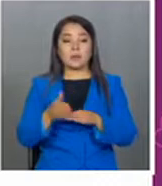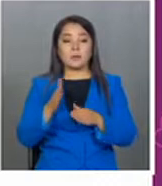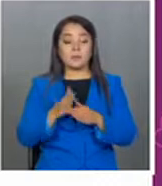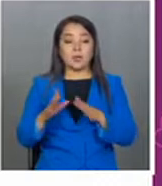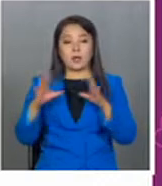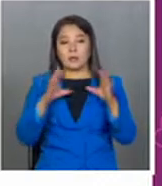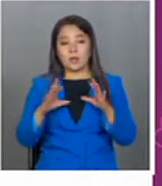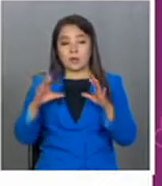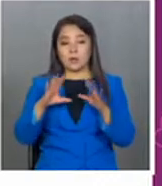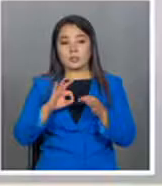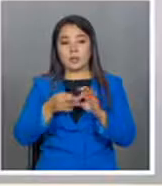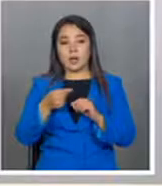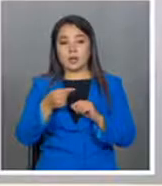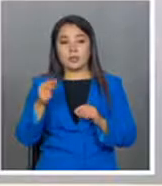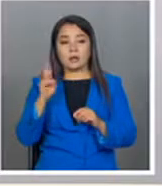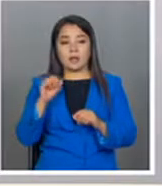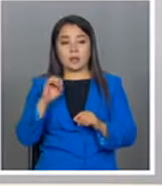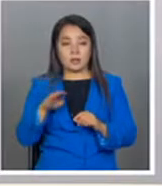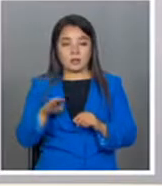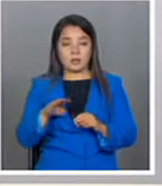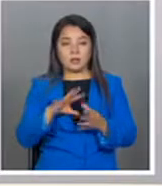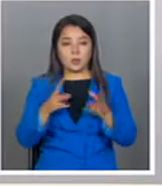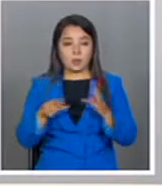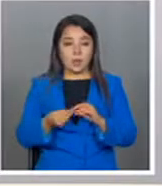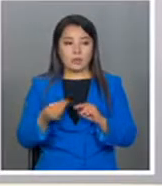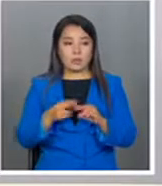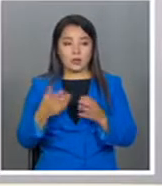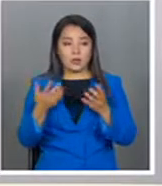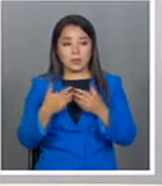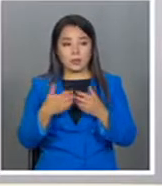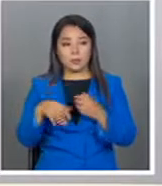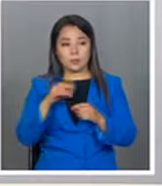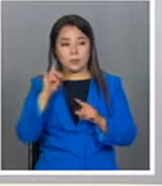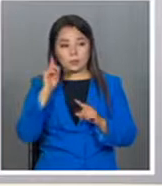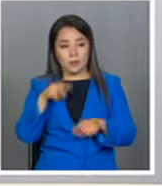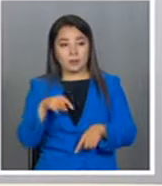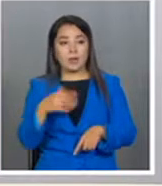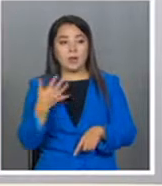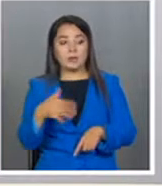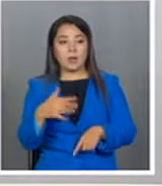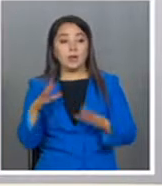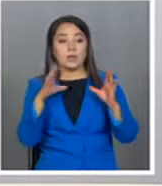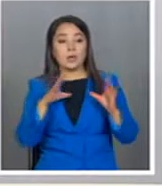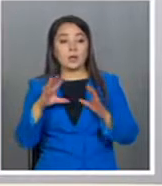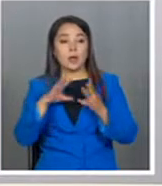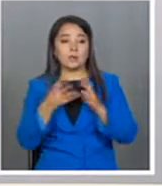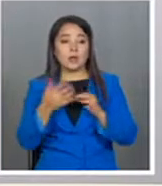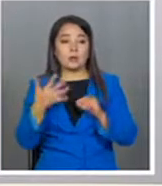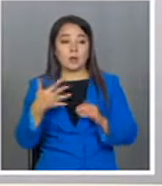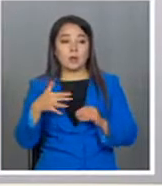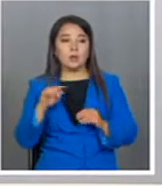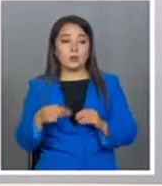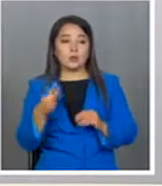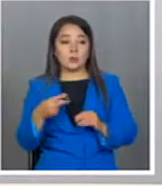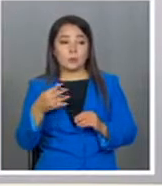ауданынан азайтамыз квадраттың ауданын. Енді біз алдында есептеулер жүргізгенбіз, яғни дөңгелектің ауданы бізде 50.24 еді,